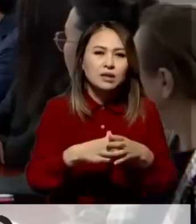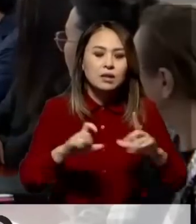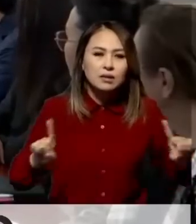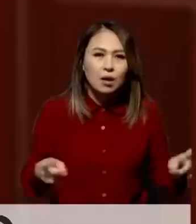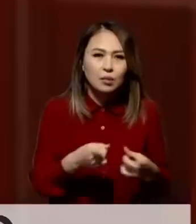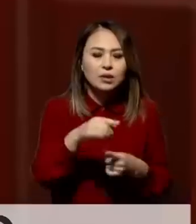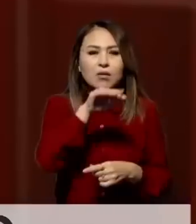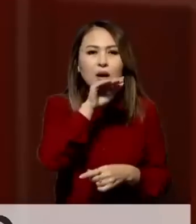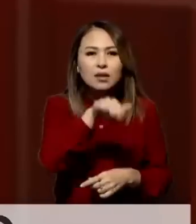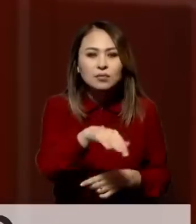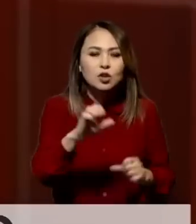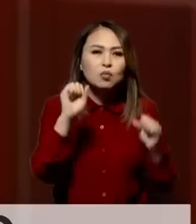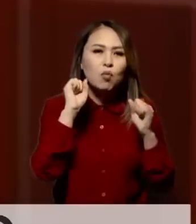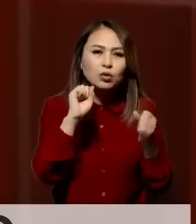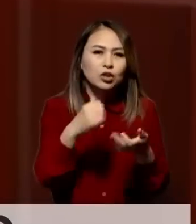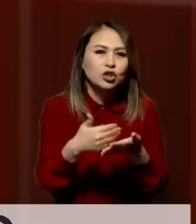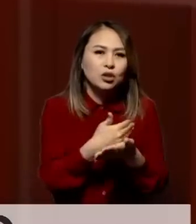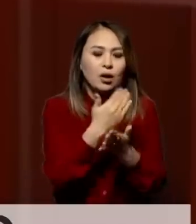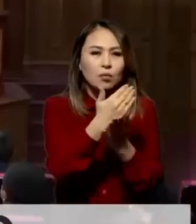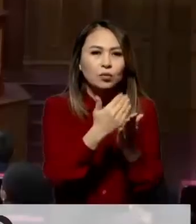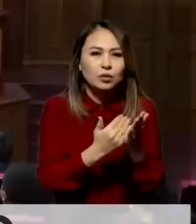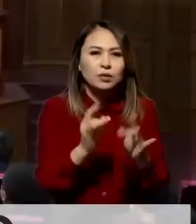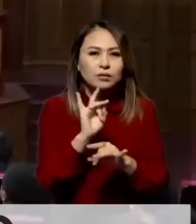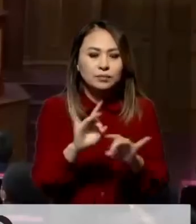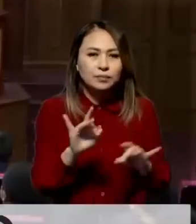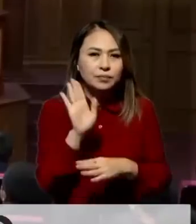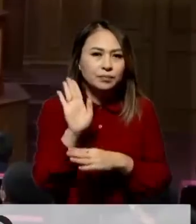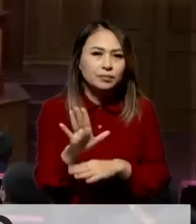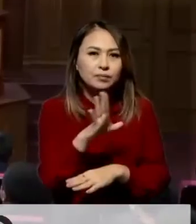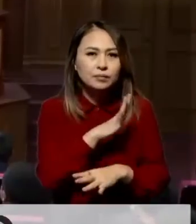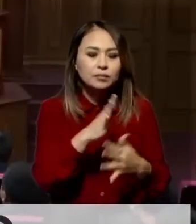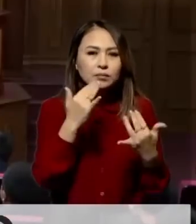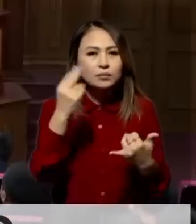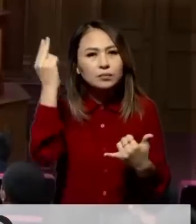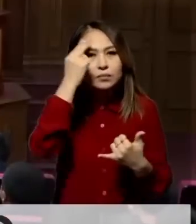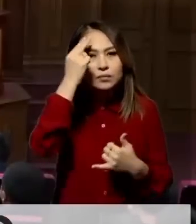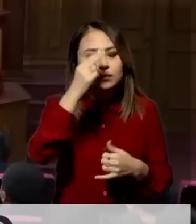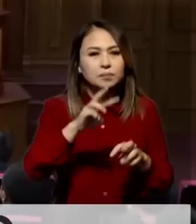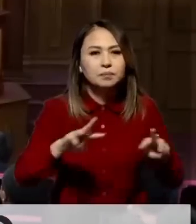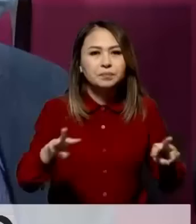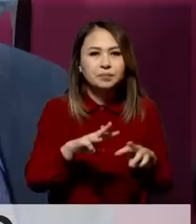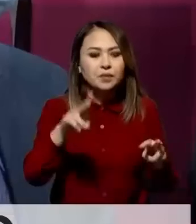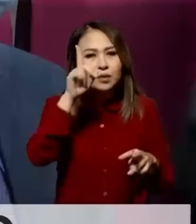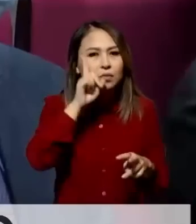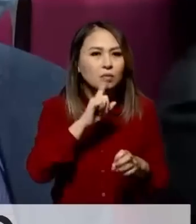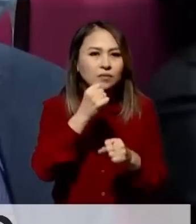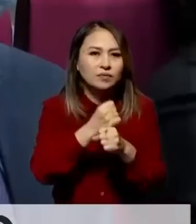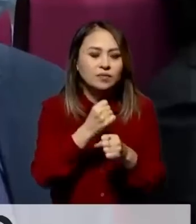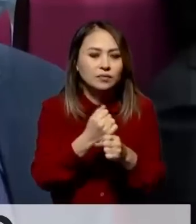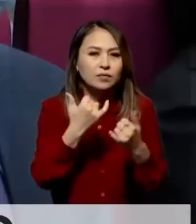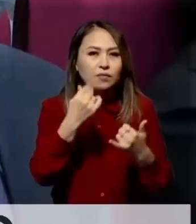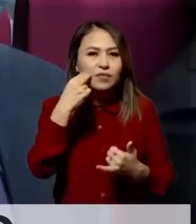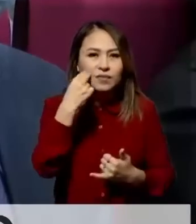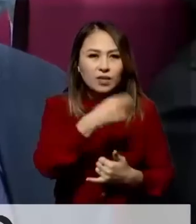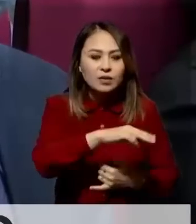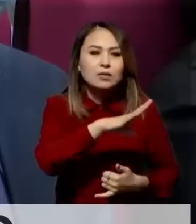дамытып, кәсіби спортшылардың жаңа буынын даярлауды тапсырды. Сондай-ақ оқу-ағарту министріне жайлы мектеп ұлттық жобасын сапалы